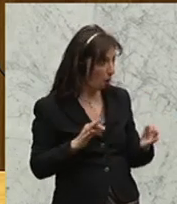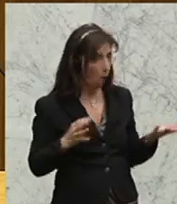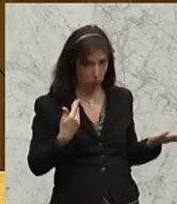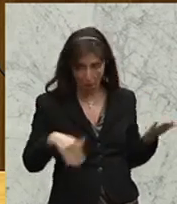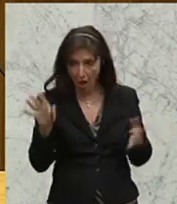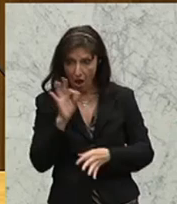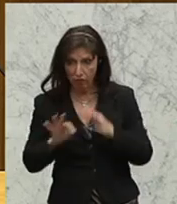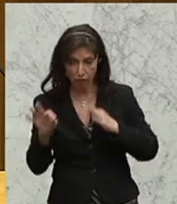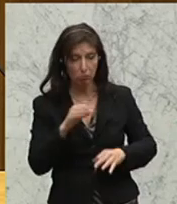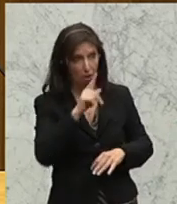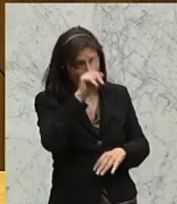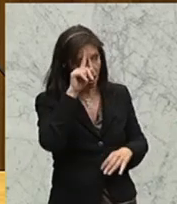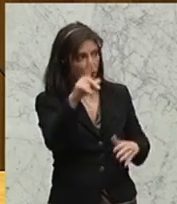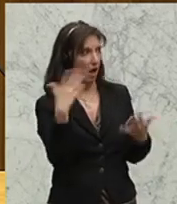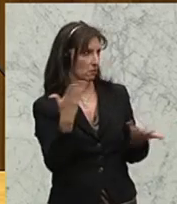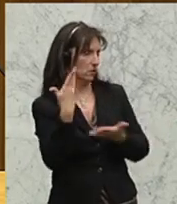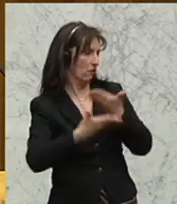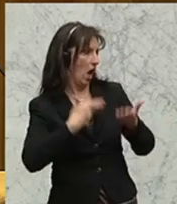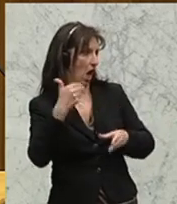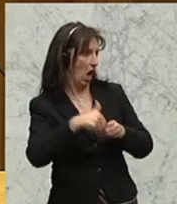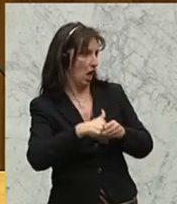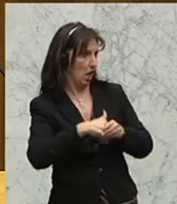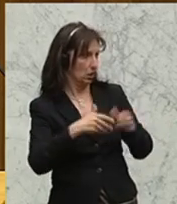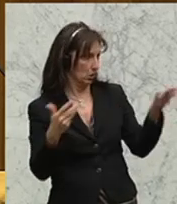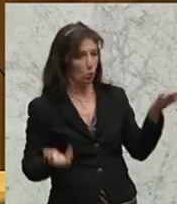auch über den Unterschied bei den Verhandlungen.